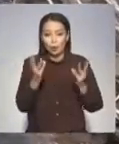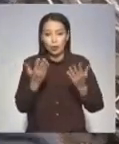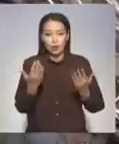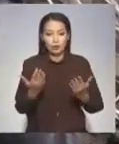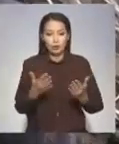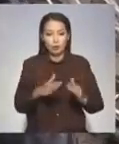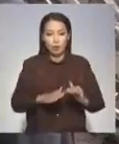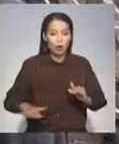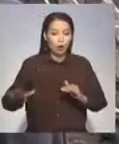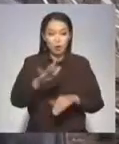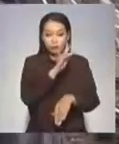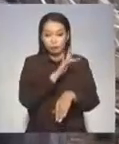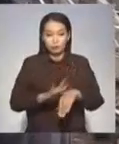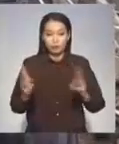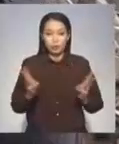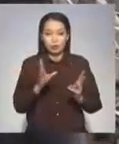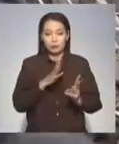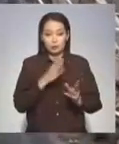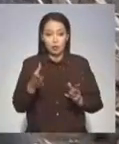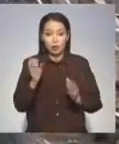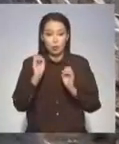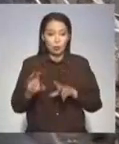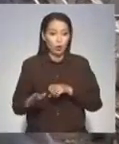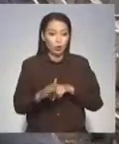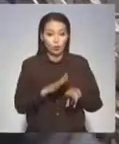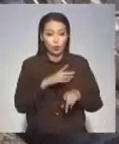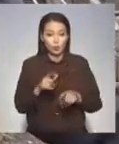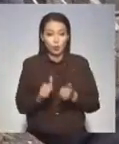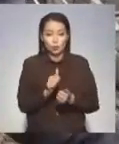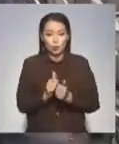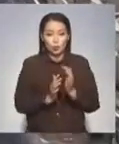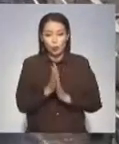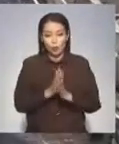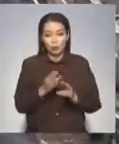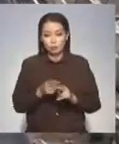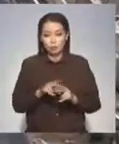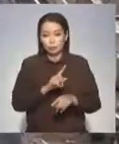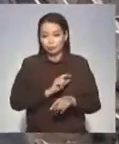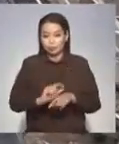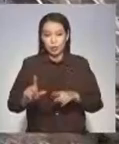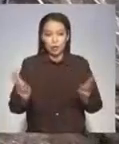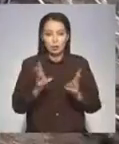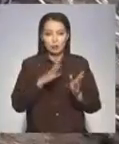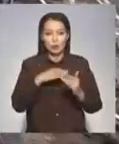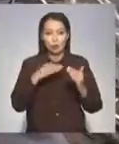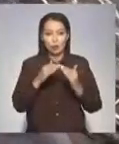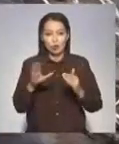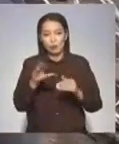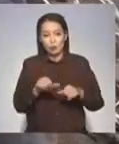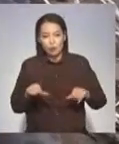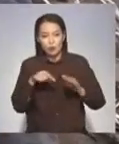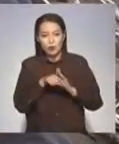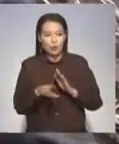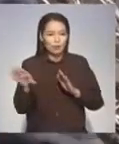ішінде айналаны күл талқан етті. Үйді тастап қаштық, өйткені құрғақ шөп болғандықтан тілсіз жау тез тарады. Соның кесірінен үйім, қоршаулар, егіп